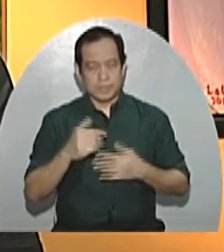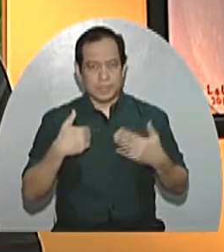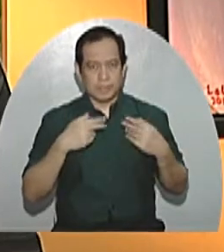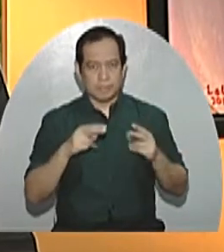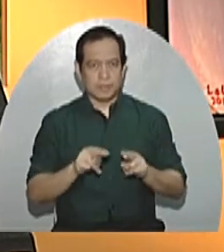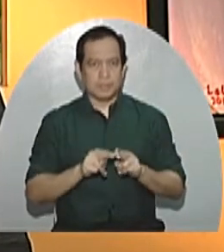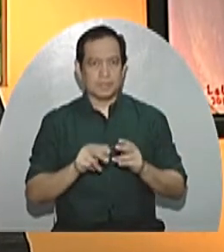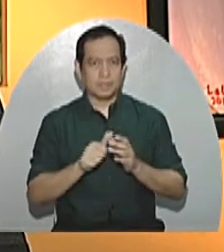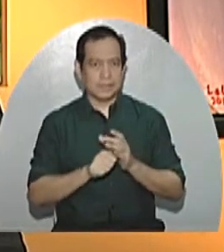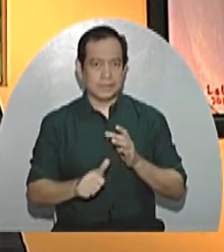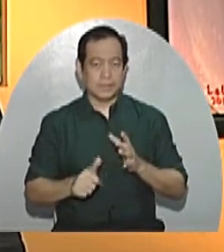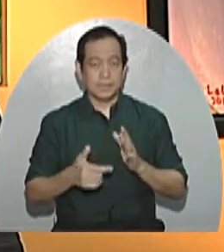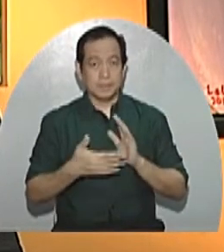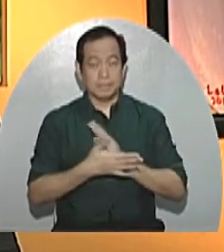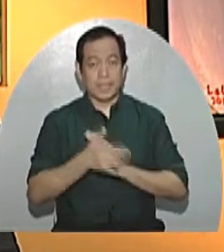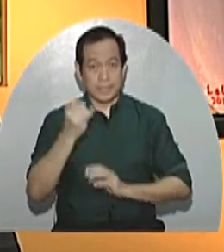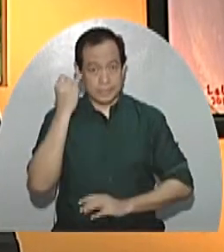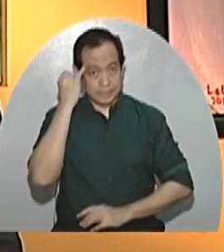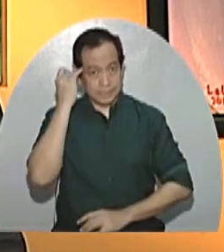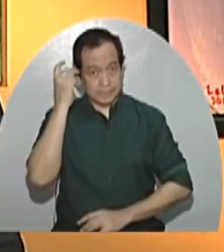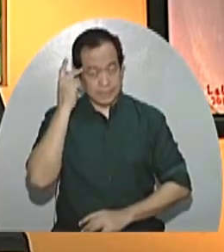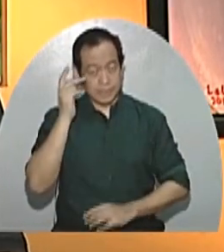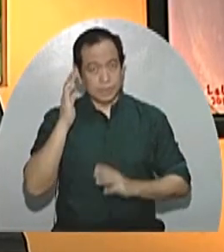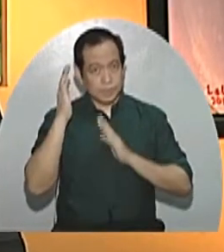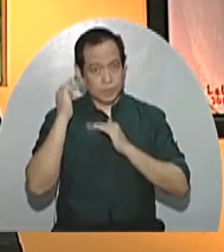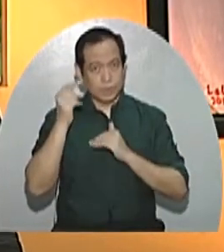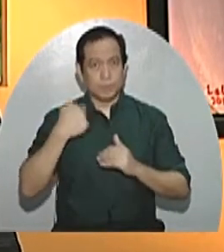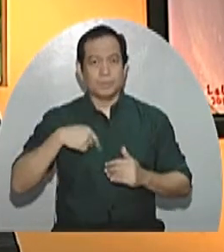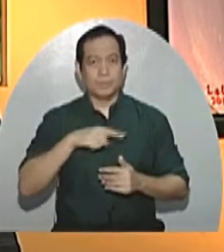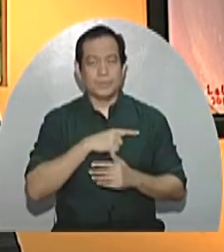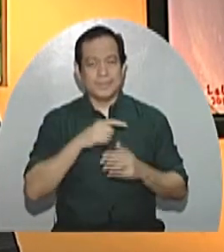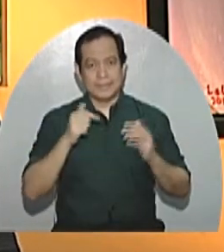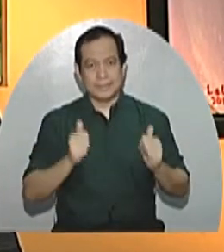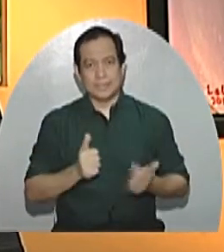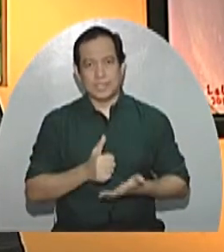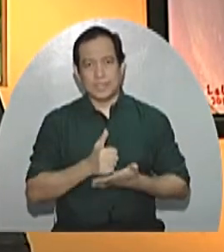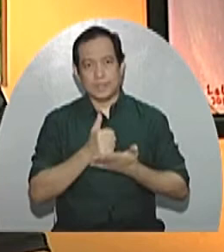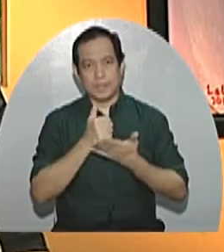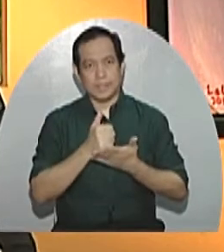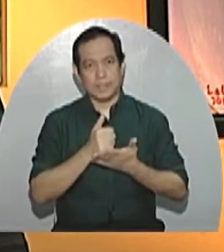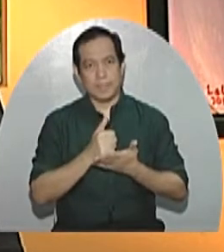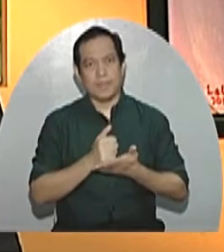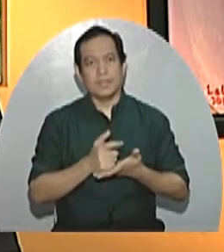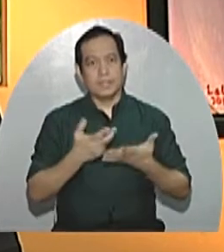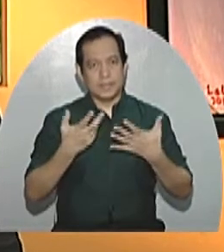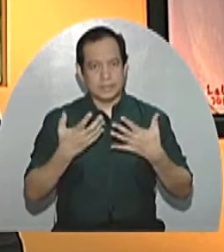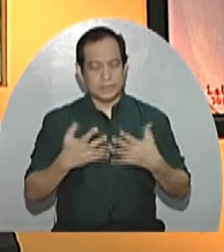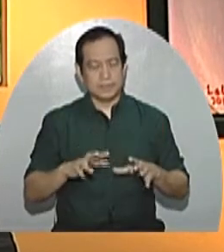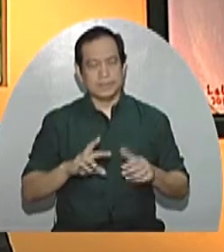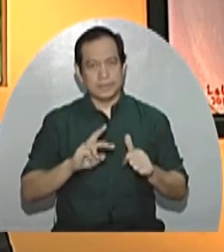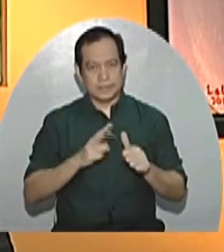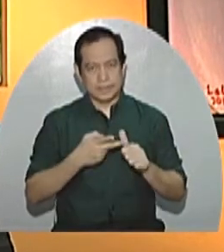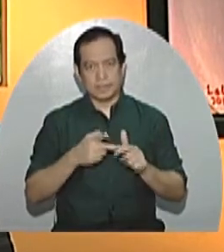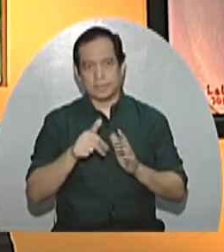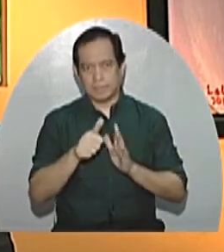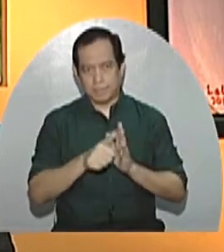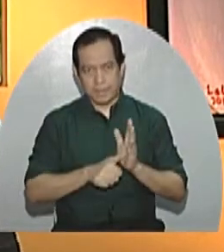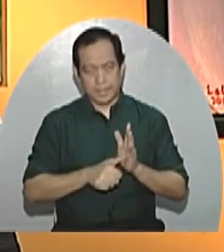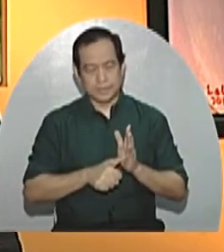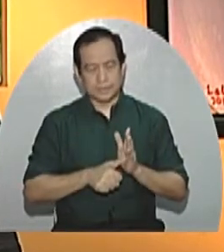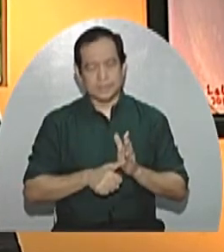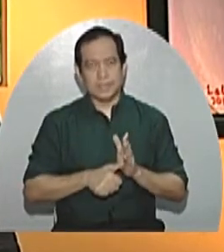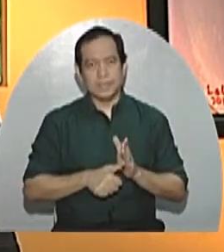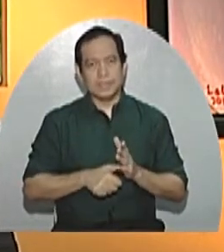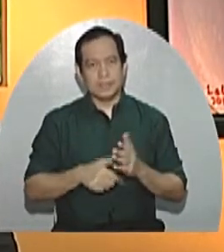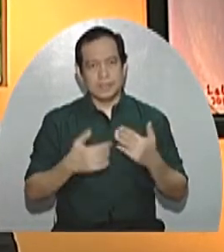normal ang pagdumi ni John Kenneth. Sana ay matulungan natin siya para maisagawa ang ikalawang